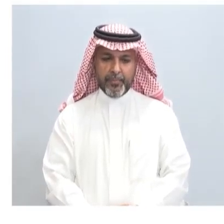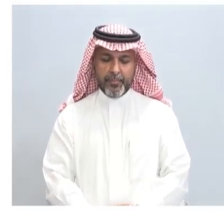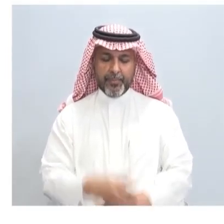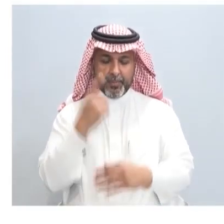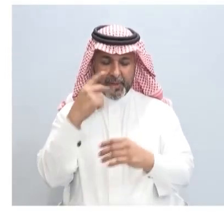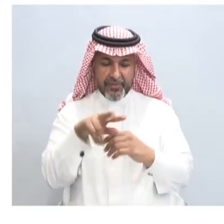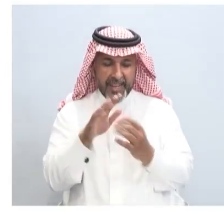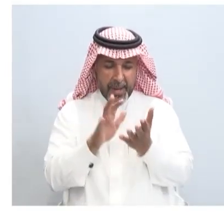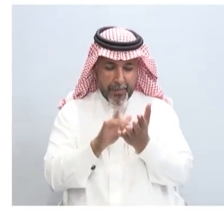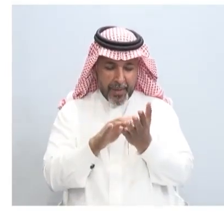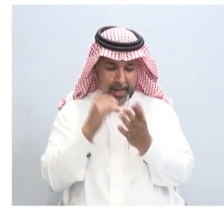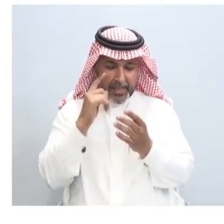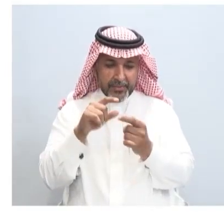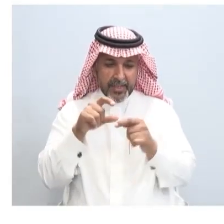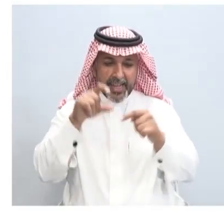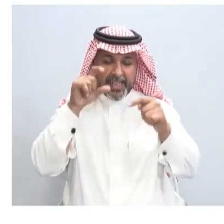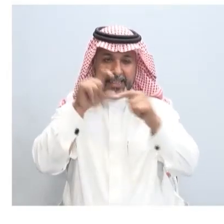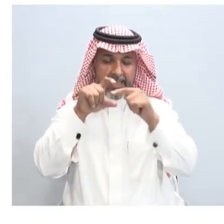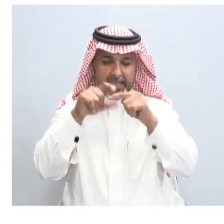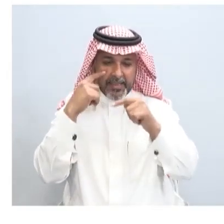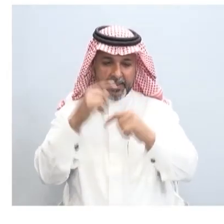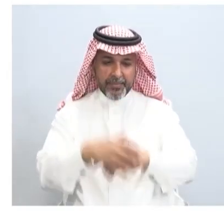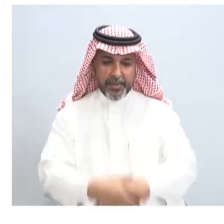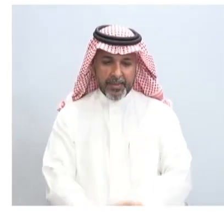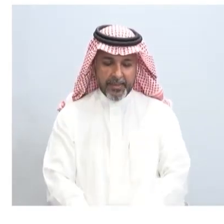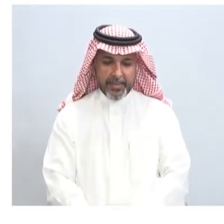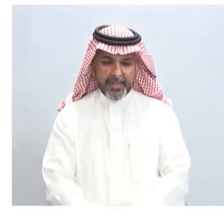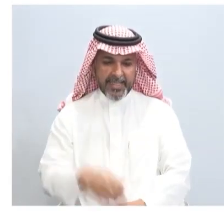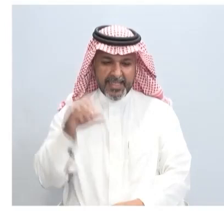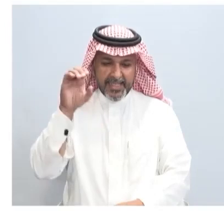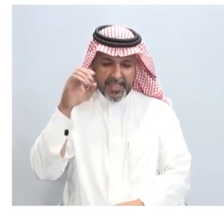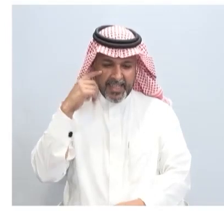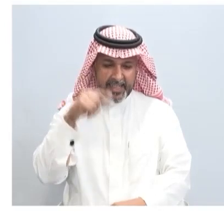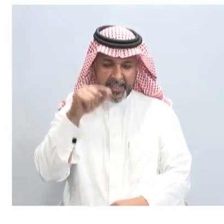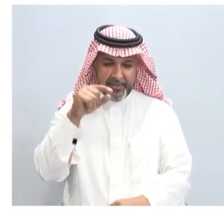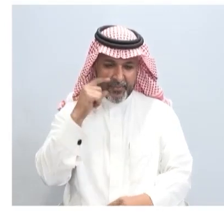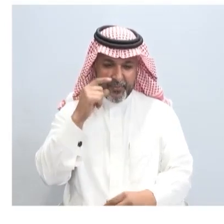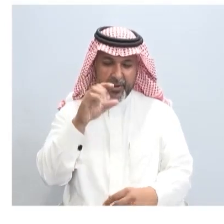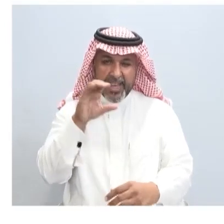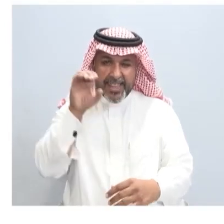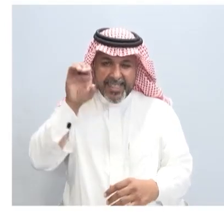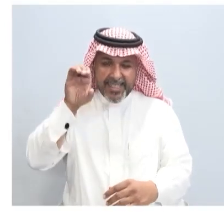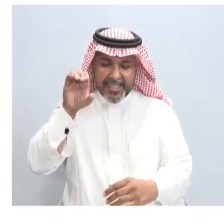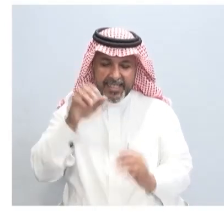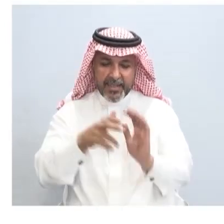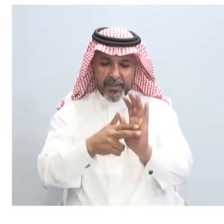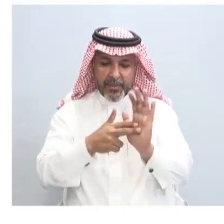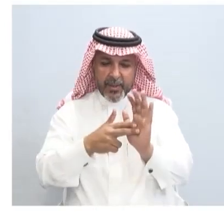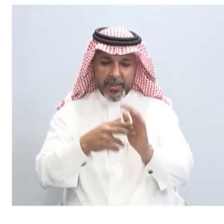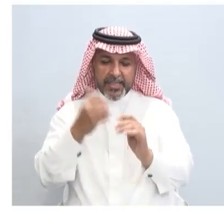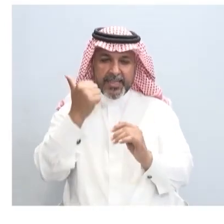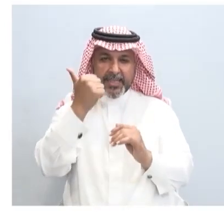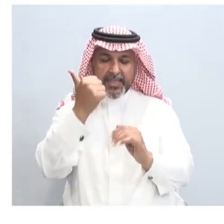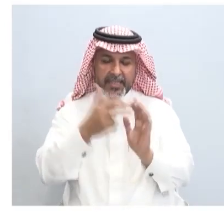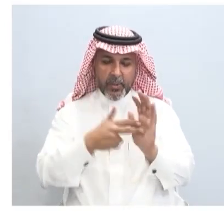الشفت وبعدين تقسيم شوفوا فوق التقسيم في يطلعي السي وبعدين سته بهذا الشكل والتباديل